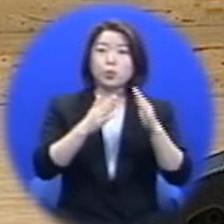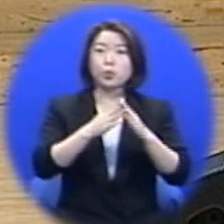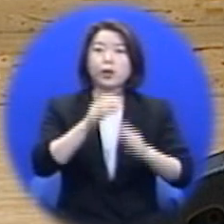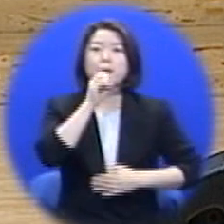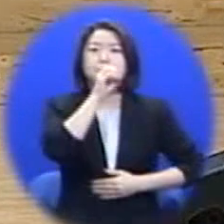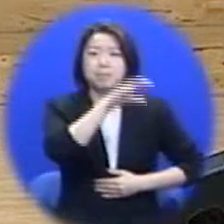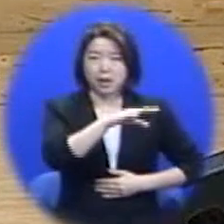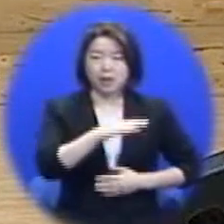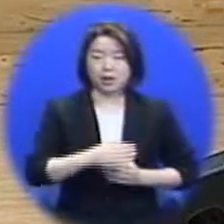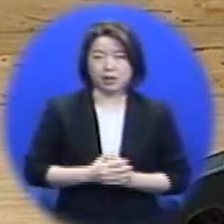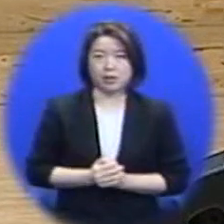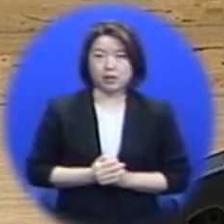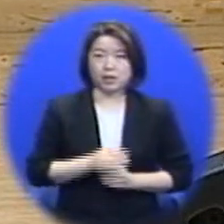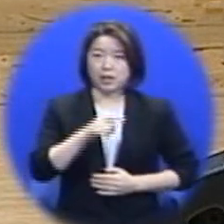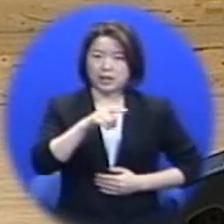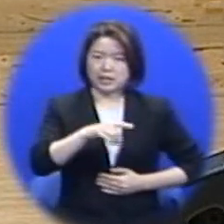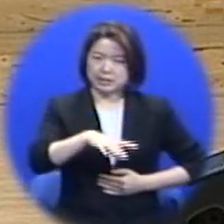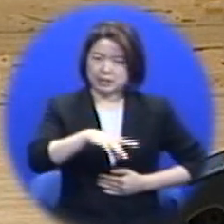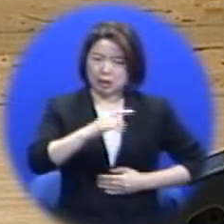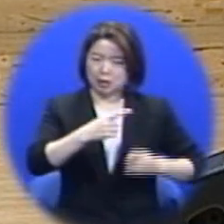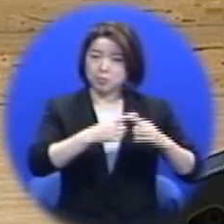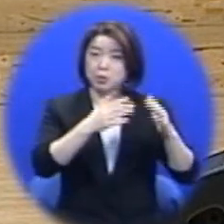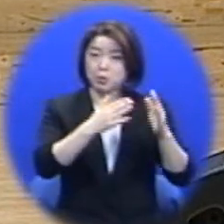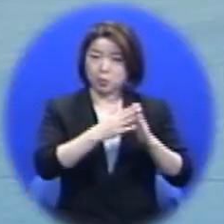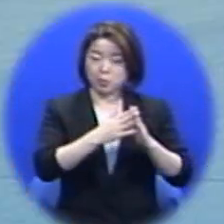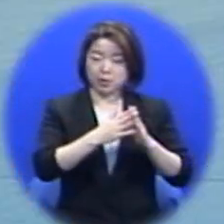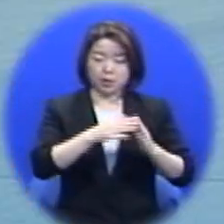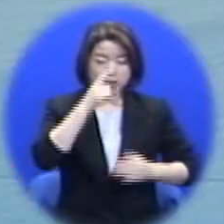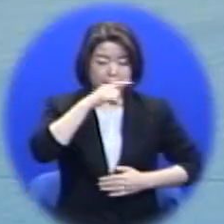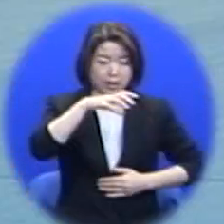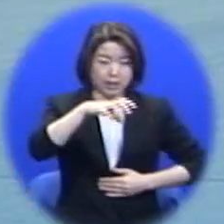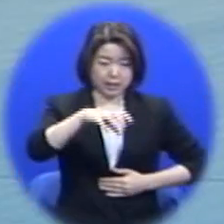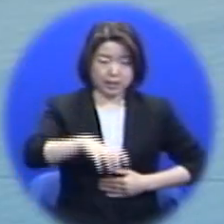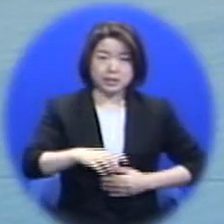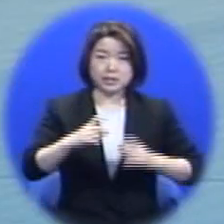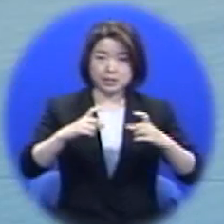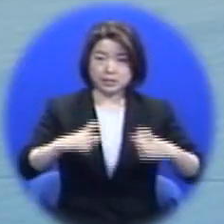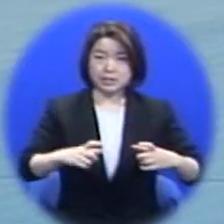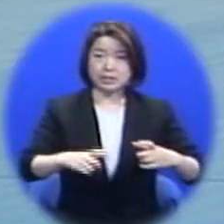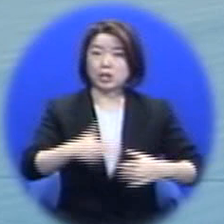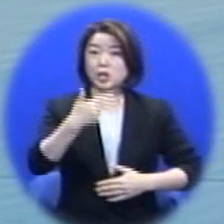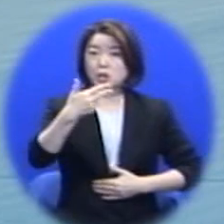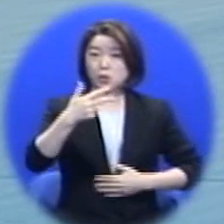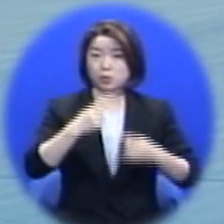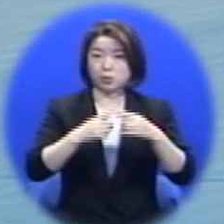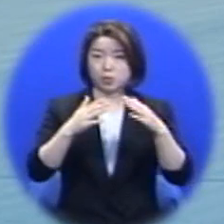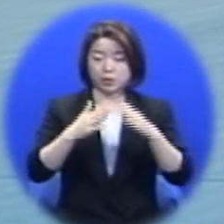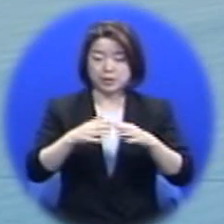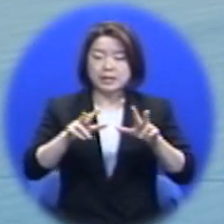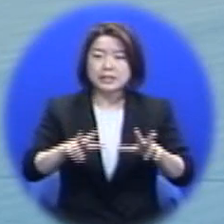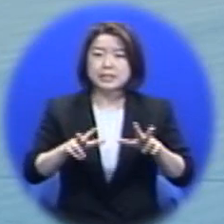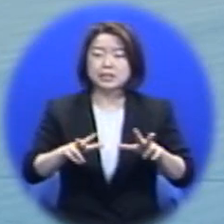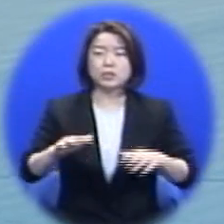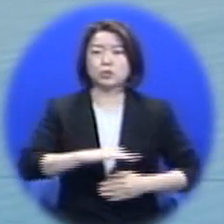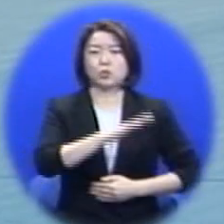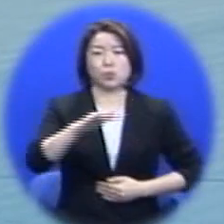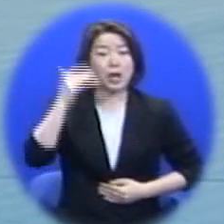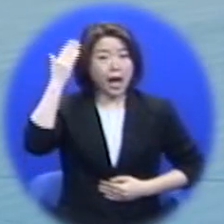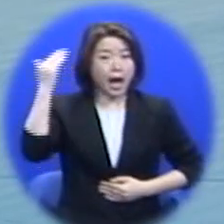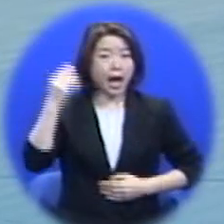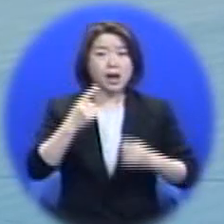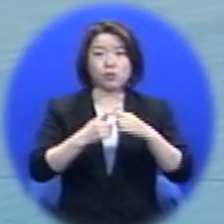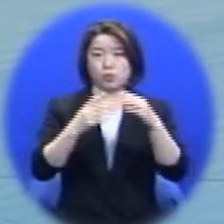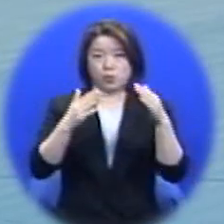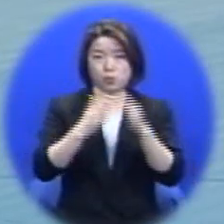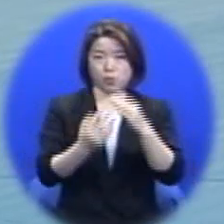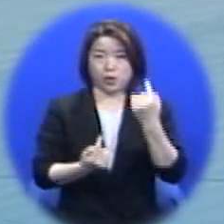그때 당시에 이 에베소 교회와 소아시아 일곱 교회는 지금 현재 우리나라 한국 교회보다